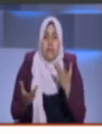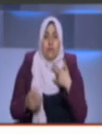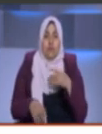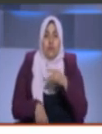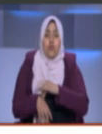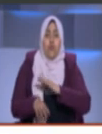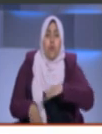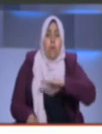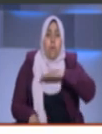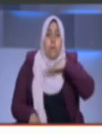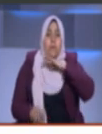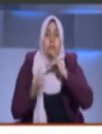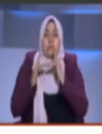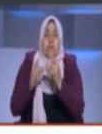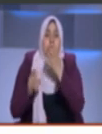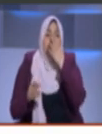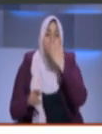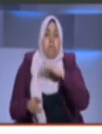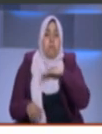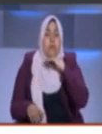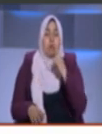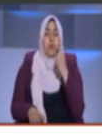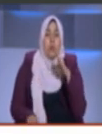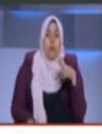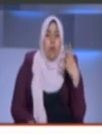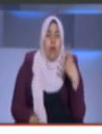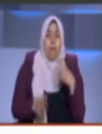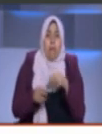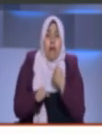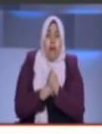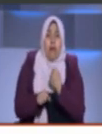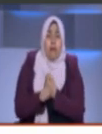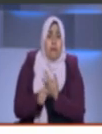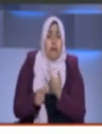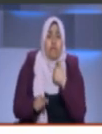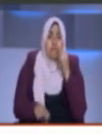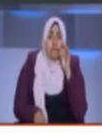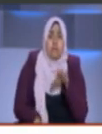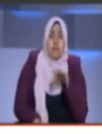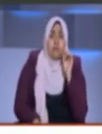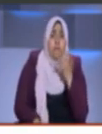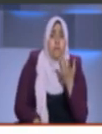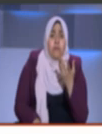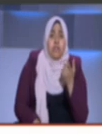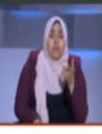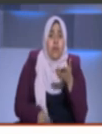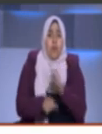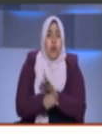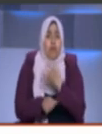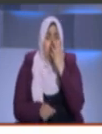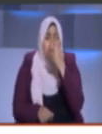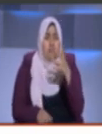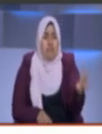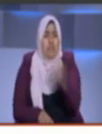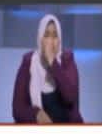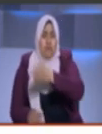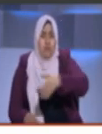منه من تكرار سيناريو الإيطالي من اختيار من هم يدخلون ومن هم يتم نزع